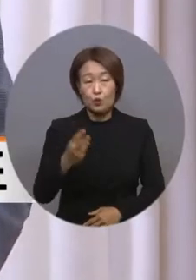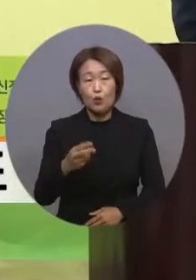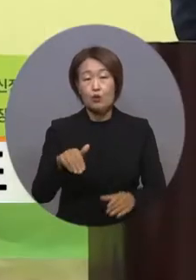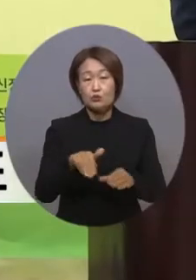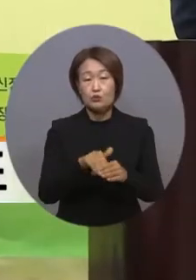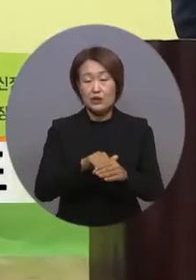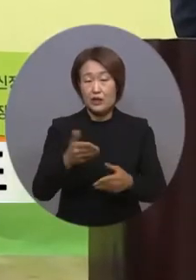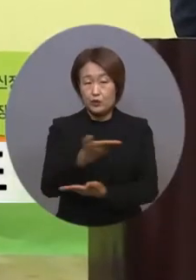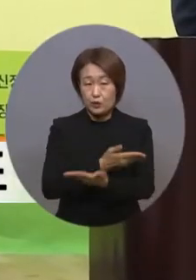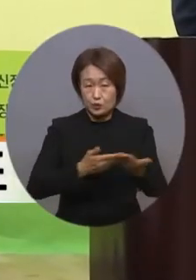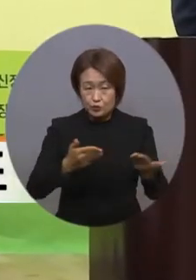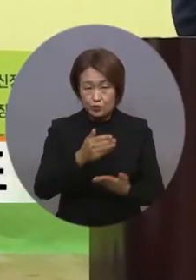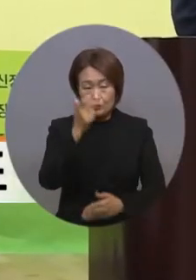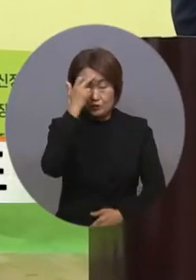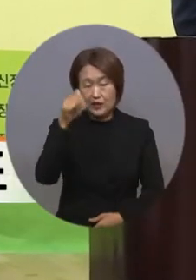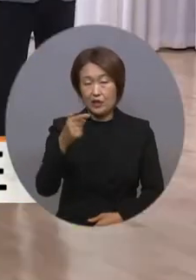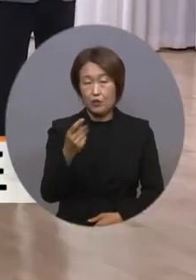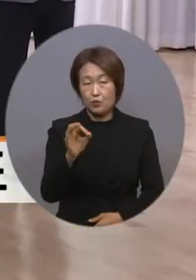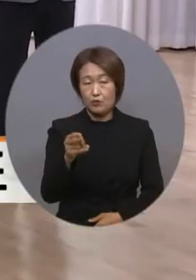국제장애인문화교류협회 최공렬 이사장,